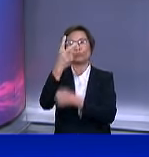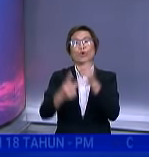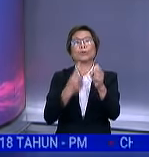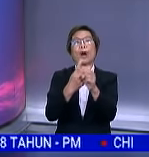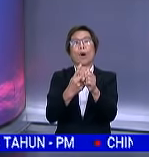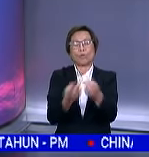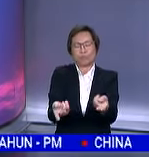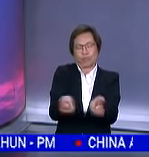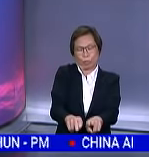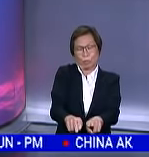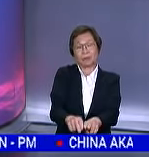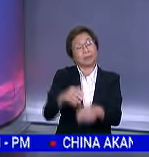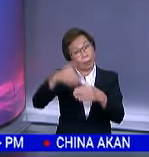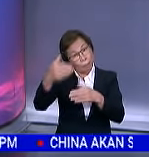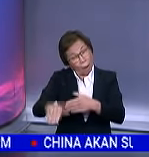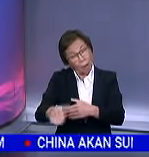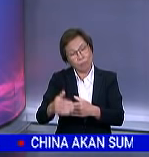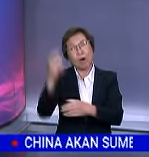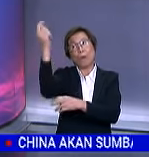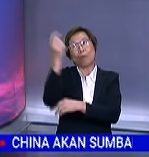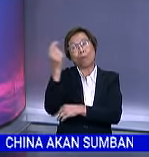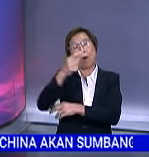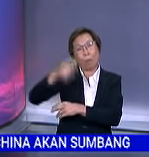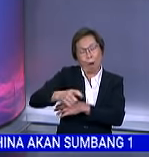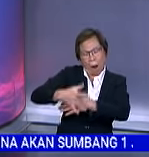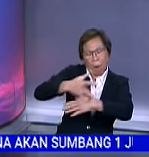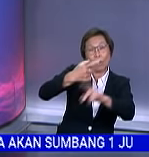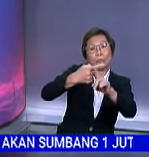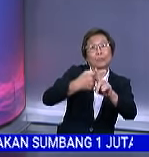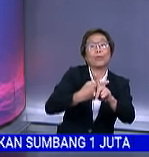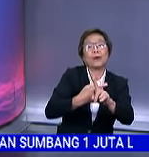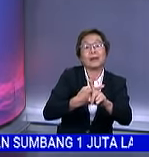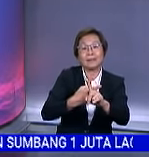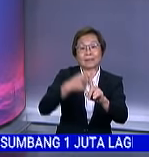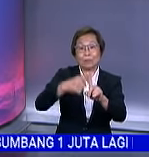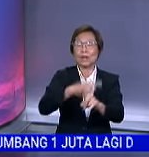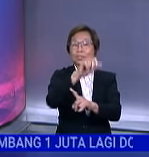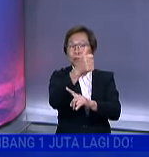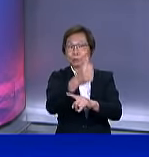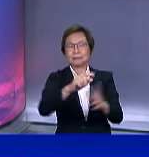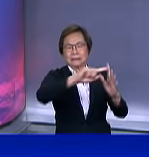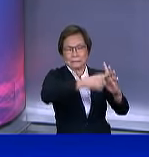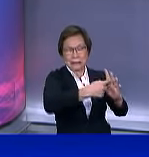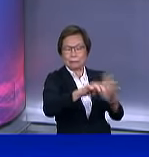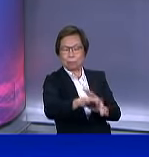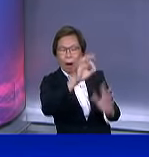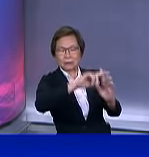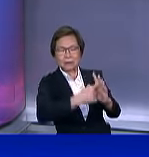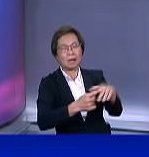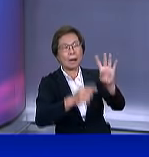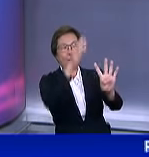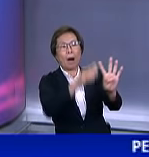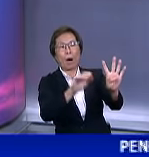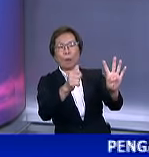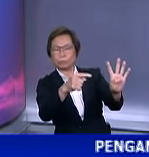2 tahun secara kontrak selepas beliau bersara wajib awal bulan depan. Pelantikan yang berkuat kuasa pada 4